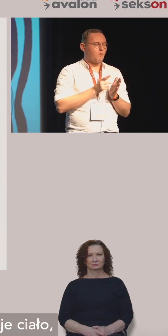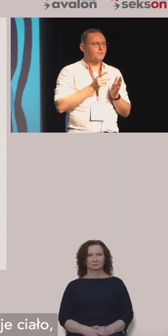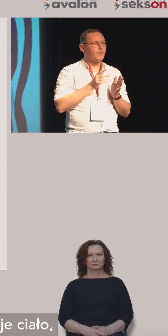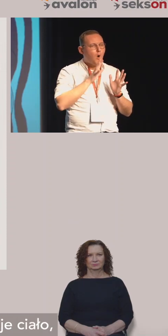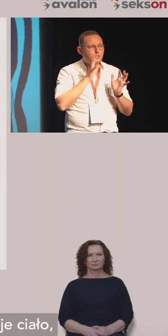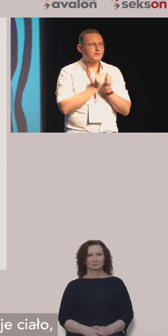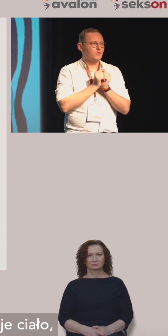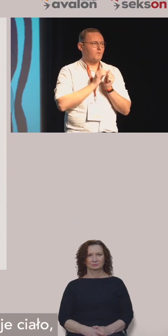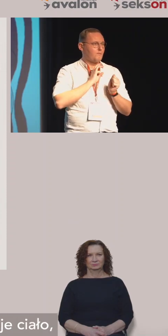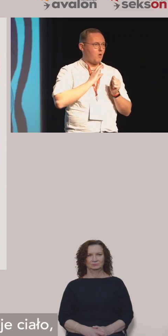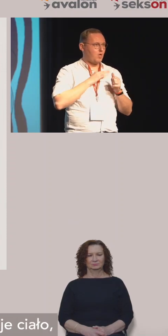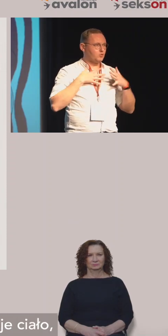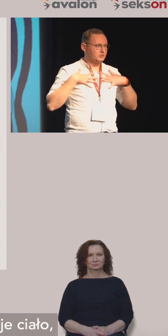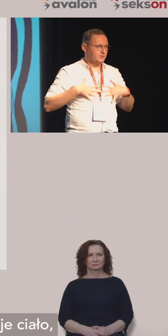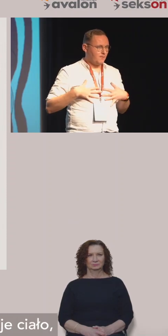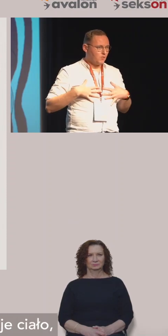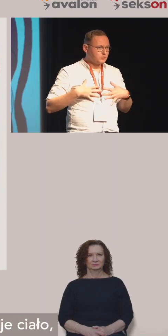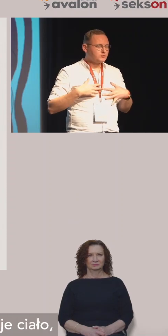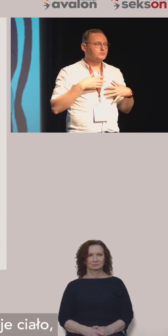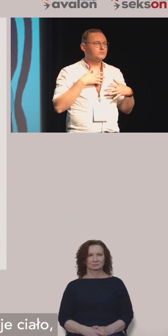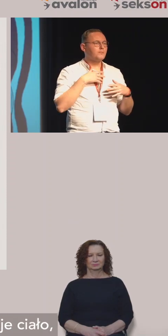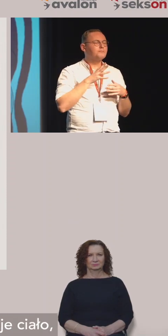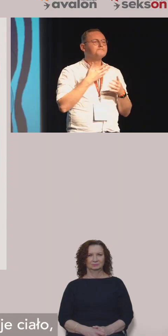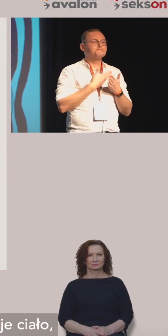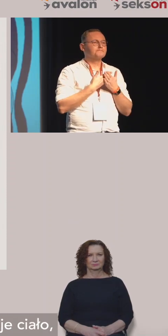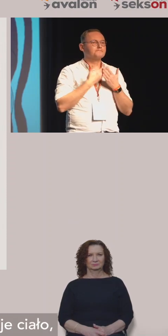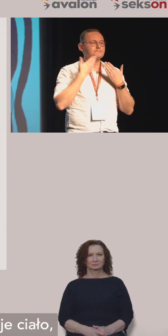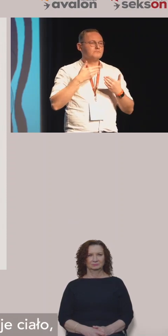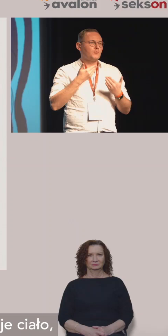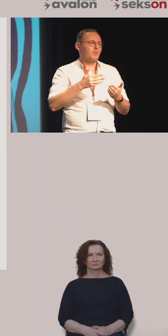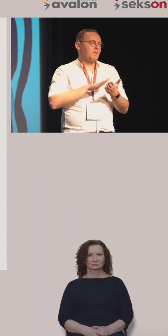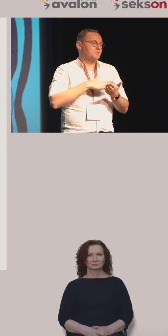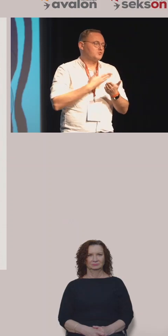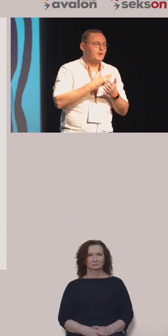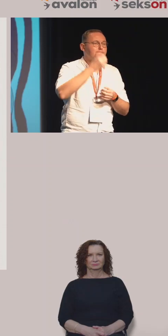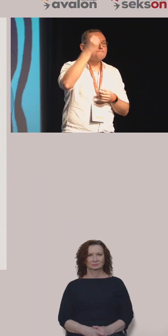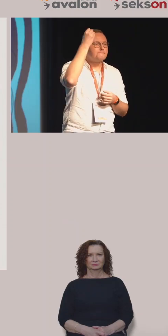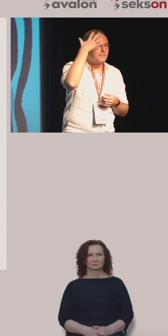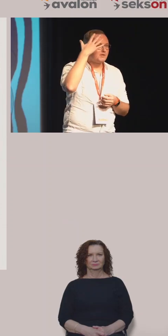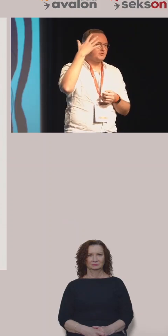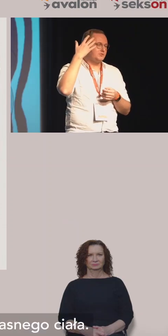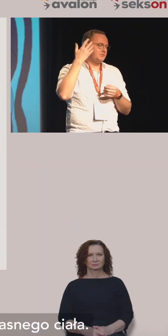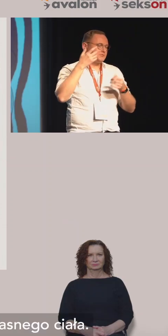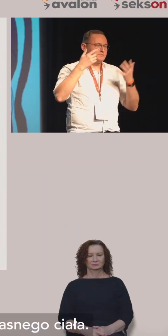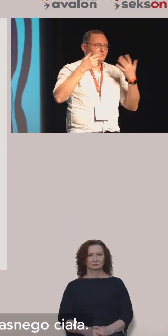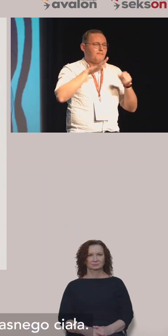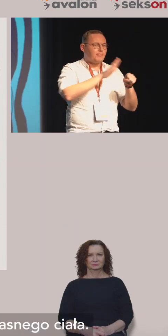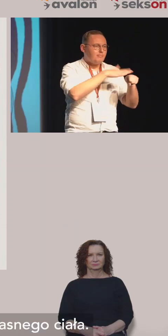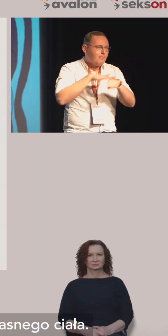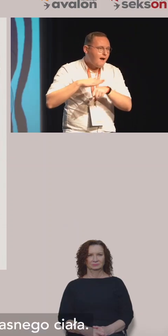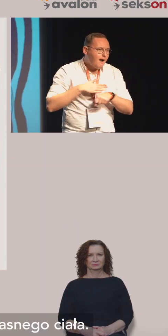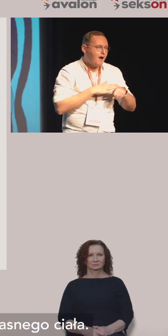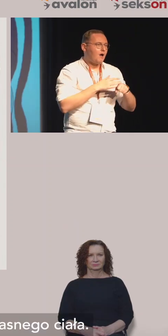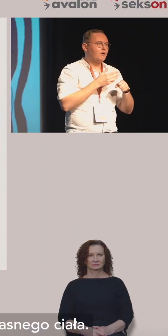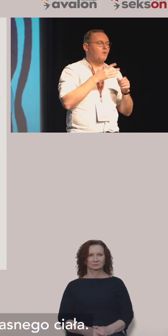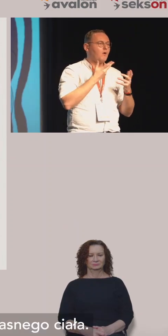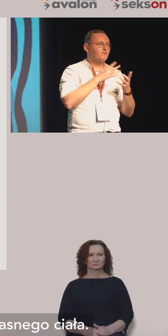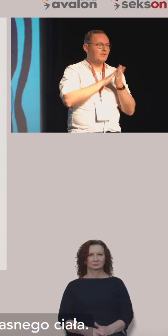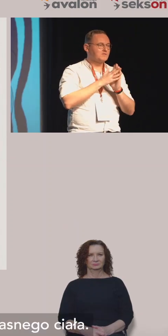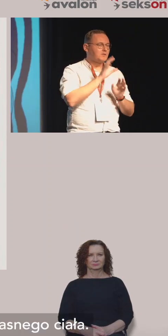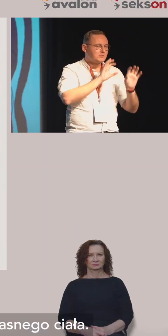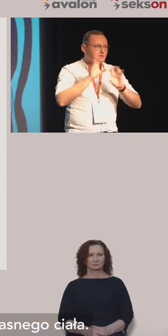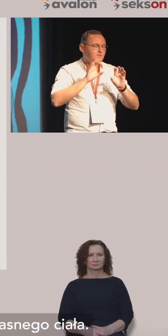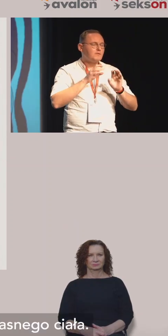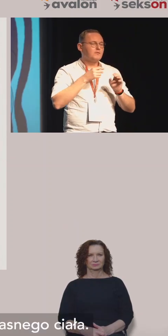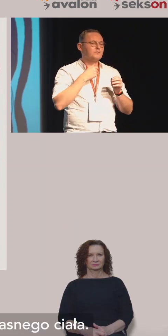młodzi ludzie bardzo szybko poznają swoje ciało. Na przykład pod prysznicem,